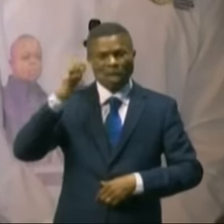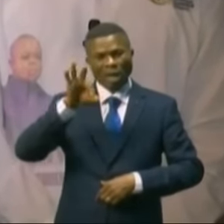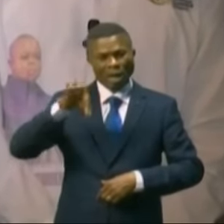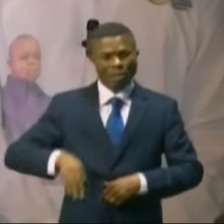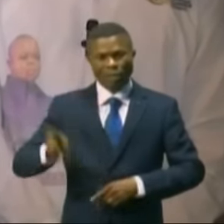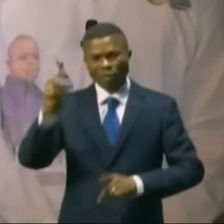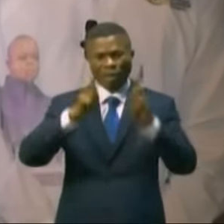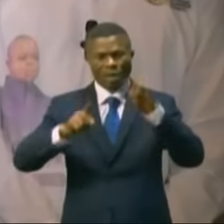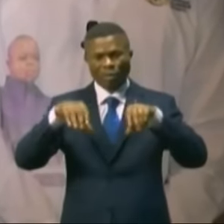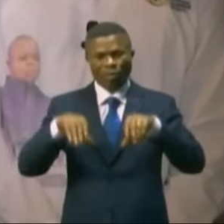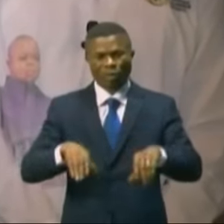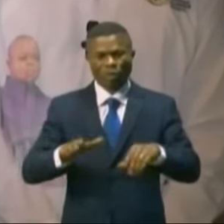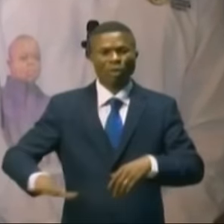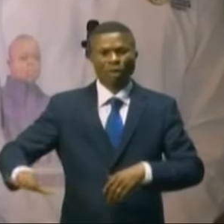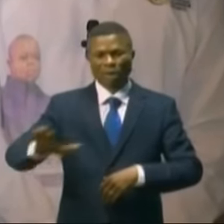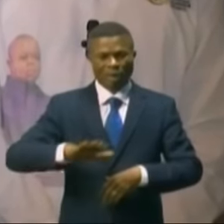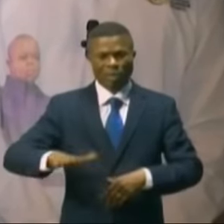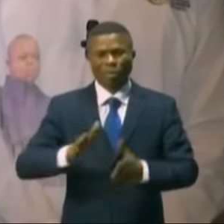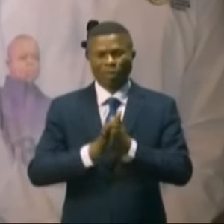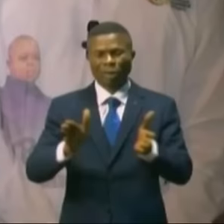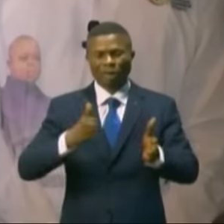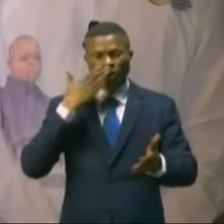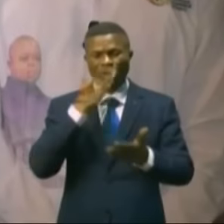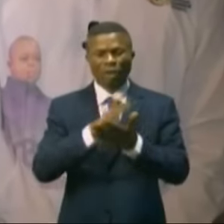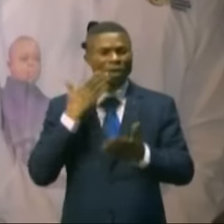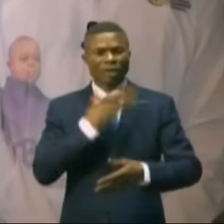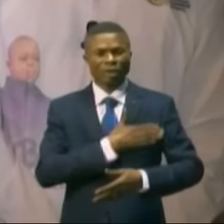bien-être de notre pays et cher beau pays.